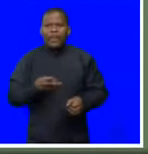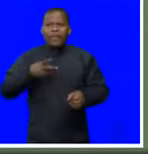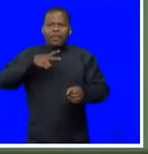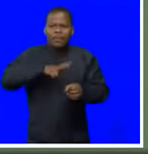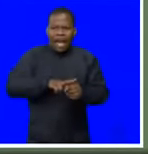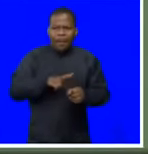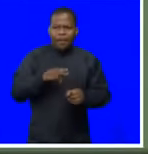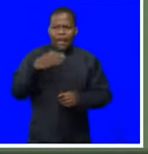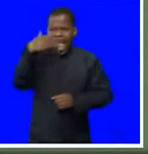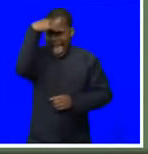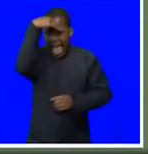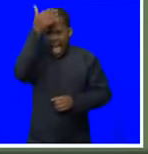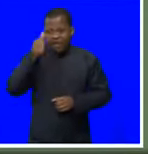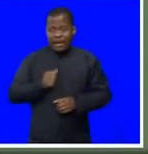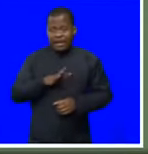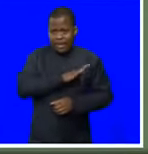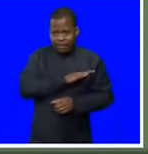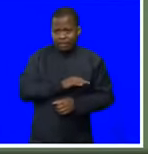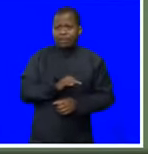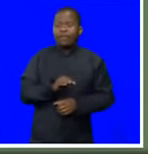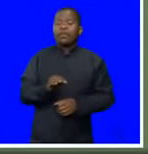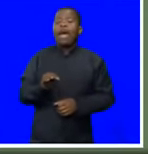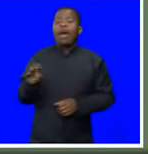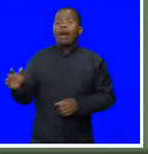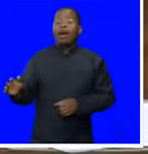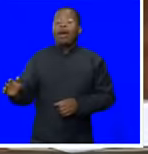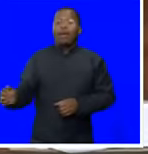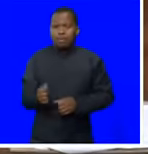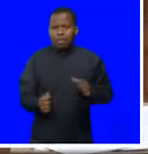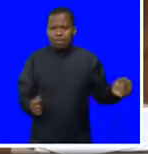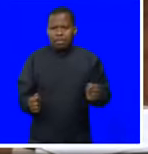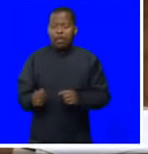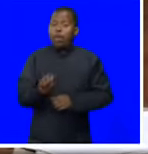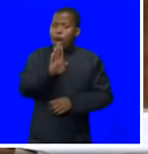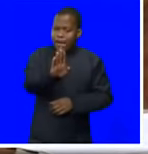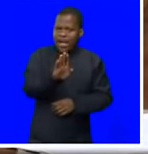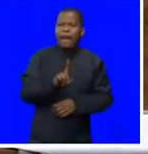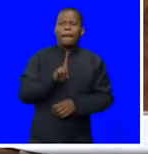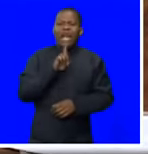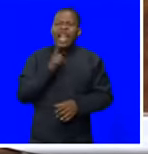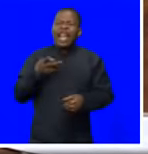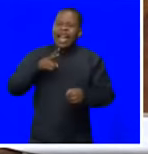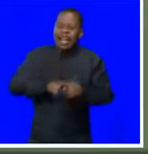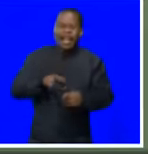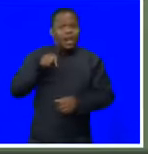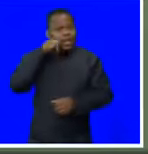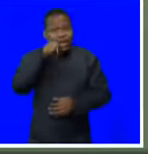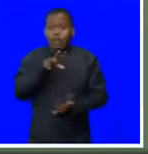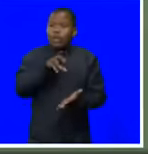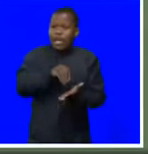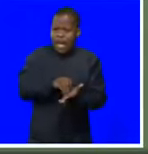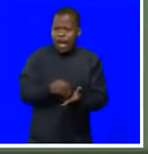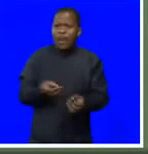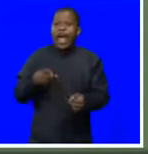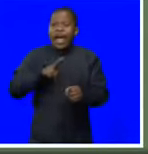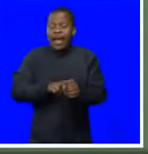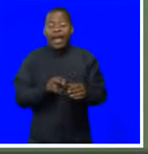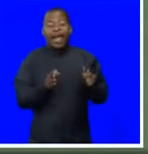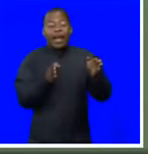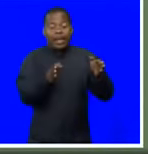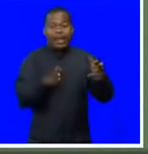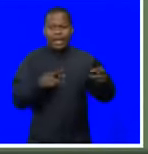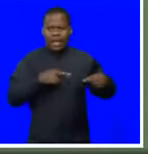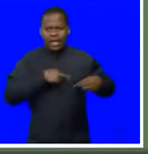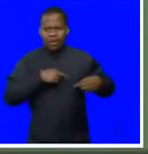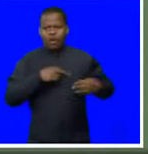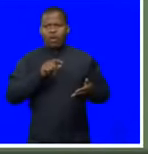civil servants asibhalele la kusaqashwa. No, we need them. Nabe sesifuna kuvala ka fire ndani nje then sta uvala ungeke